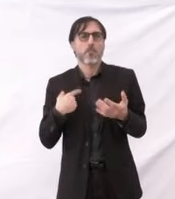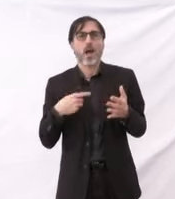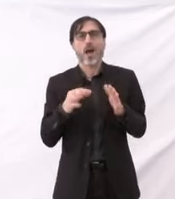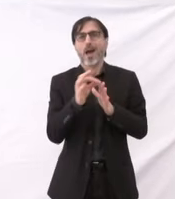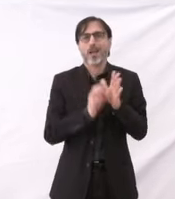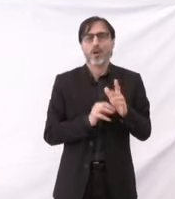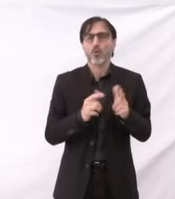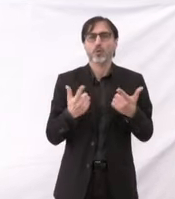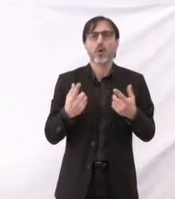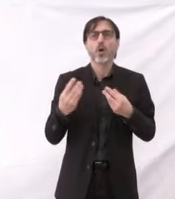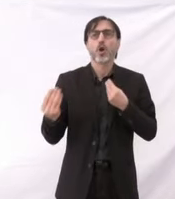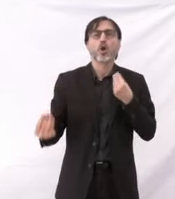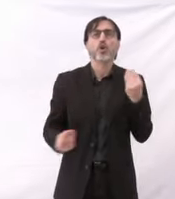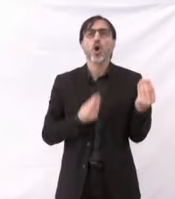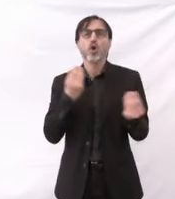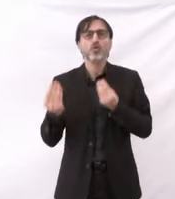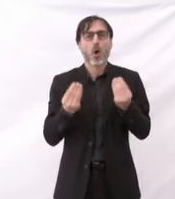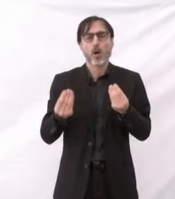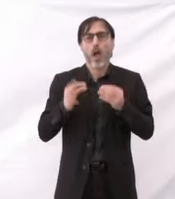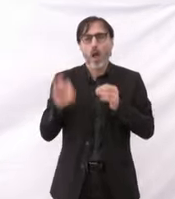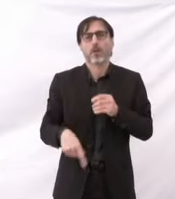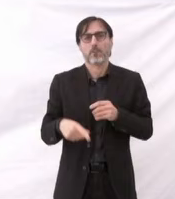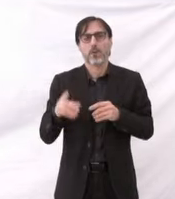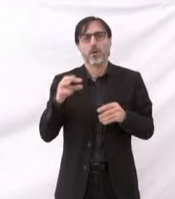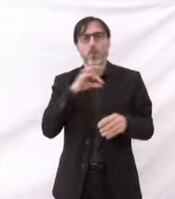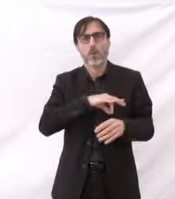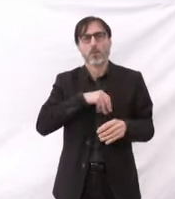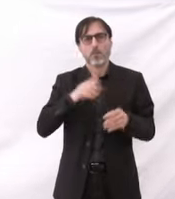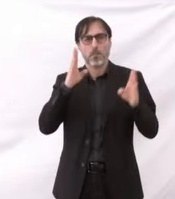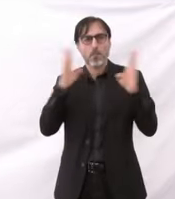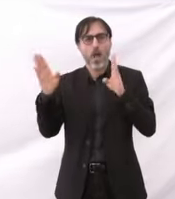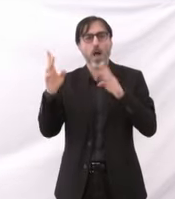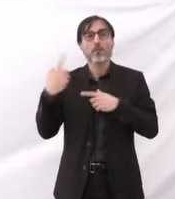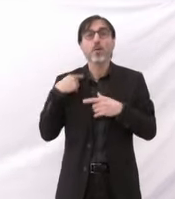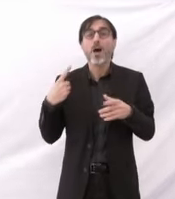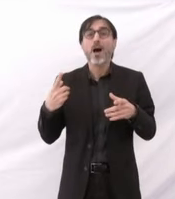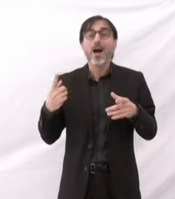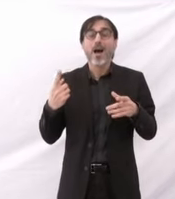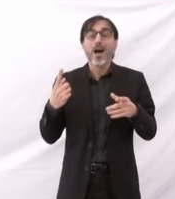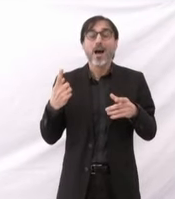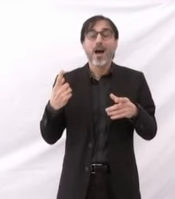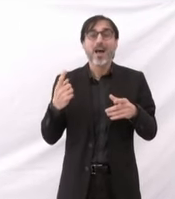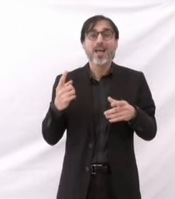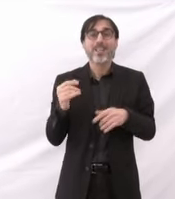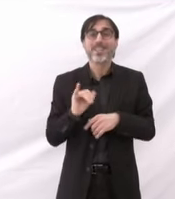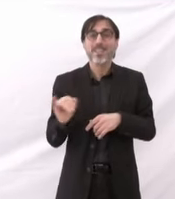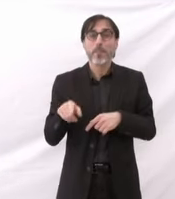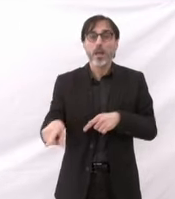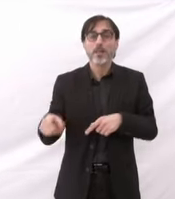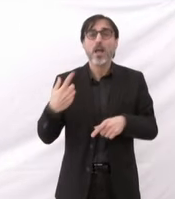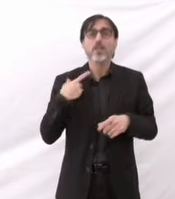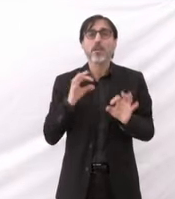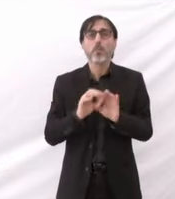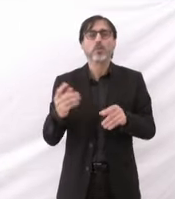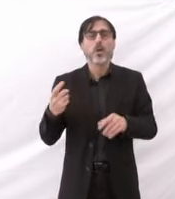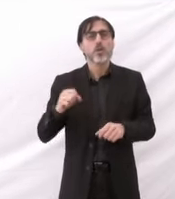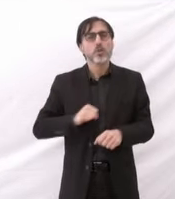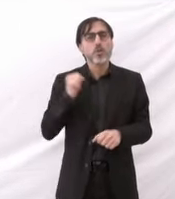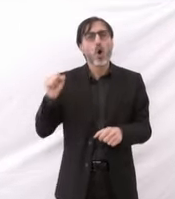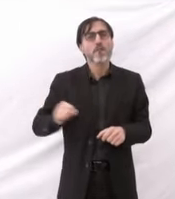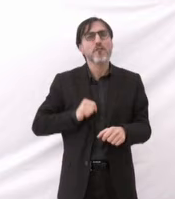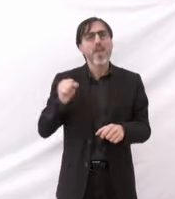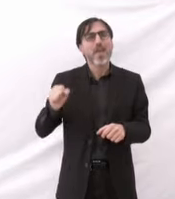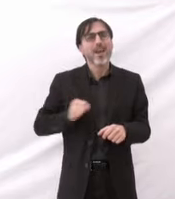normato, i loro giochi, i loro interessi. Ma quando parliamo di dipendenze, parliamo anche della sofferenza,